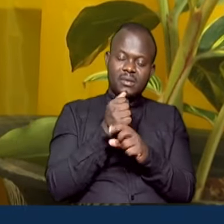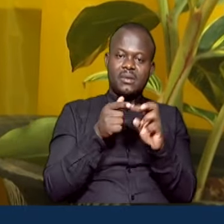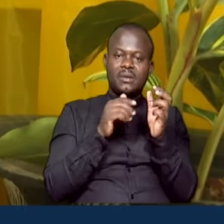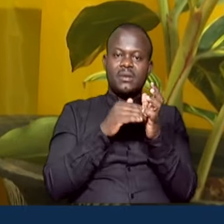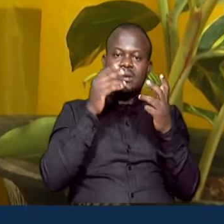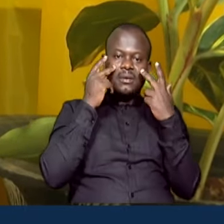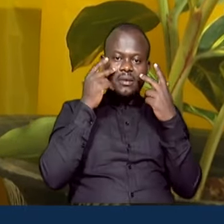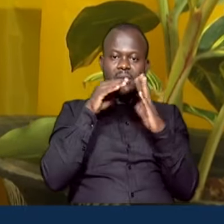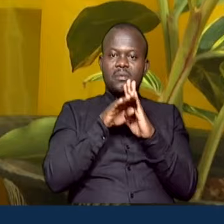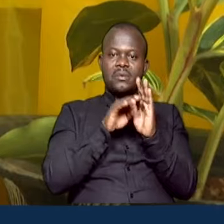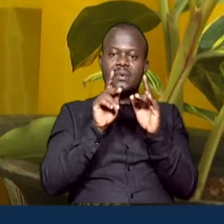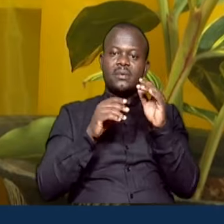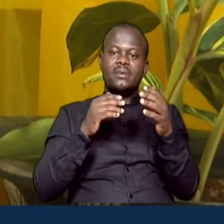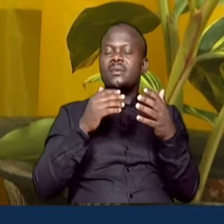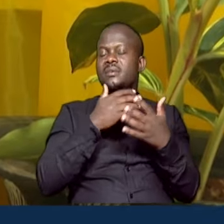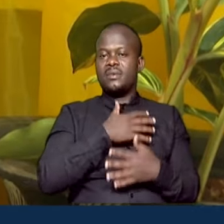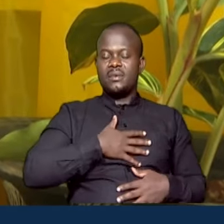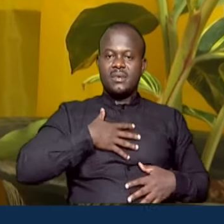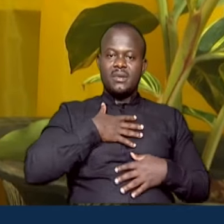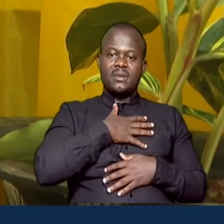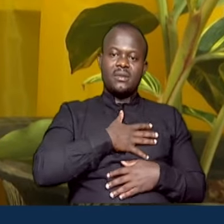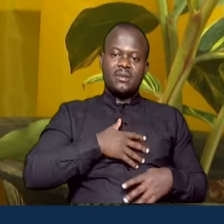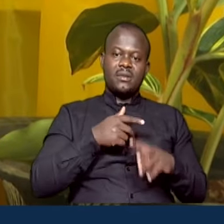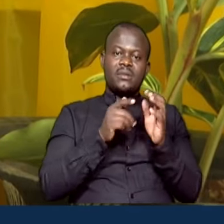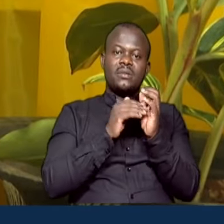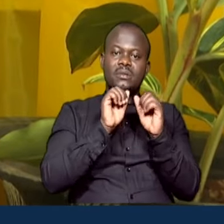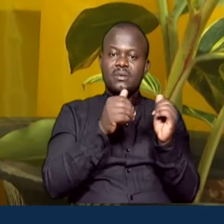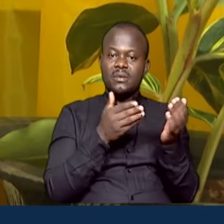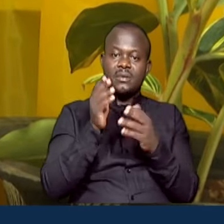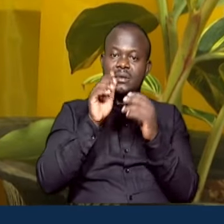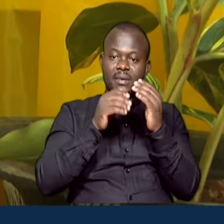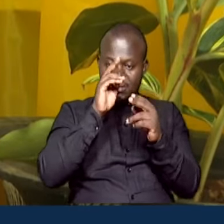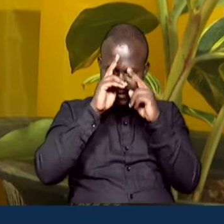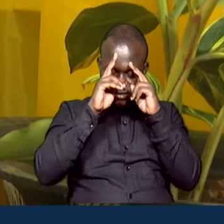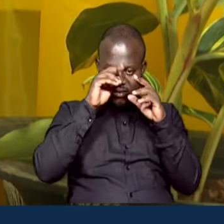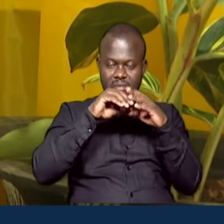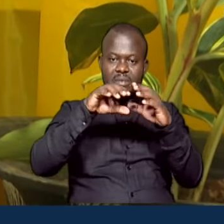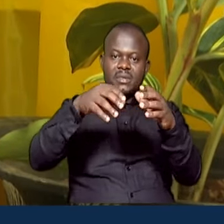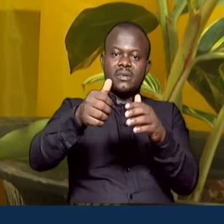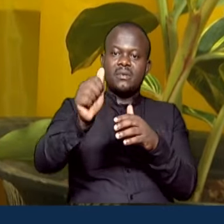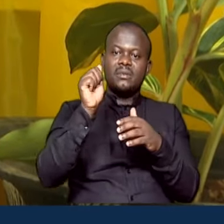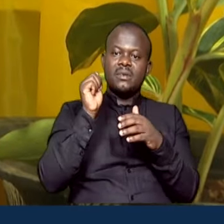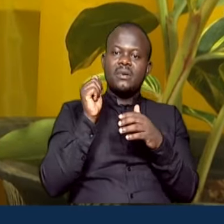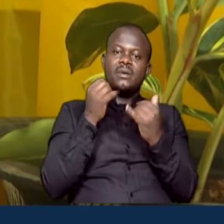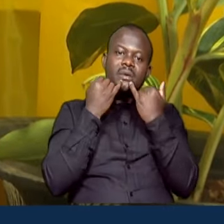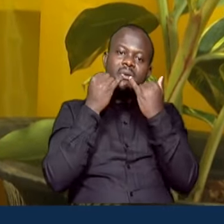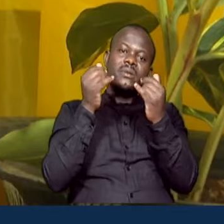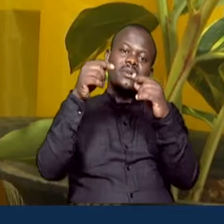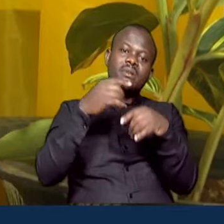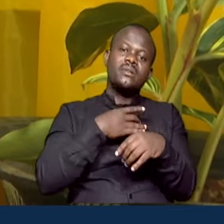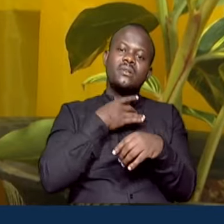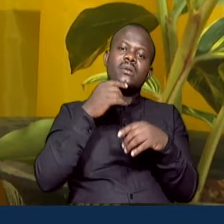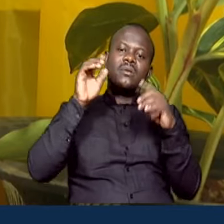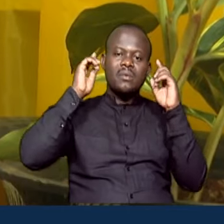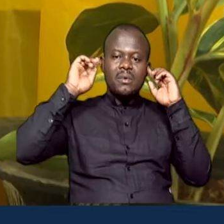ari gahunda abantu bashobora gusaba, ndetse tugashobora no kwakira n'abantu biyubashye mu cyiciro cyabo. Uramubwira tuzaze kudusura ngo havamo